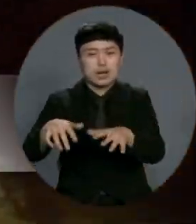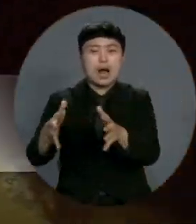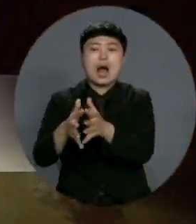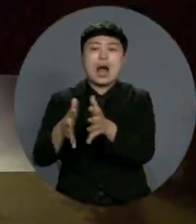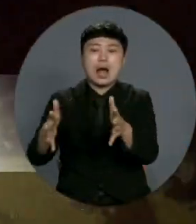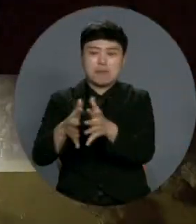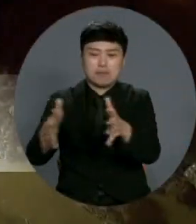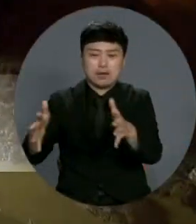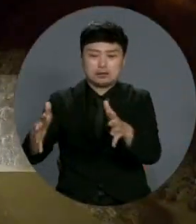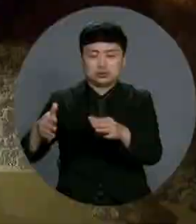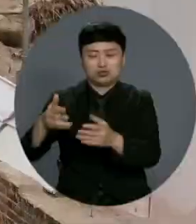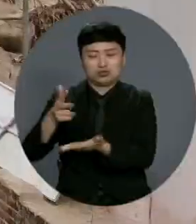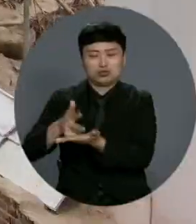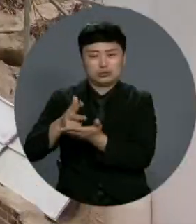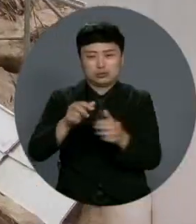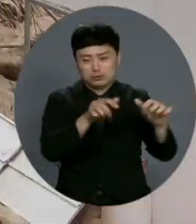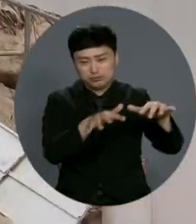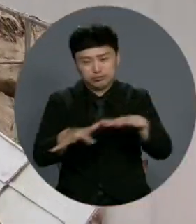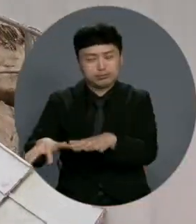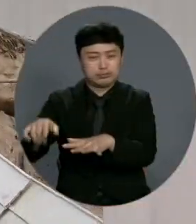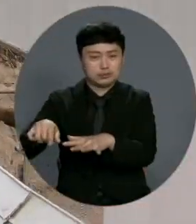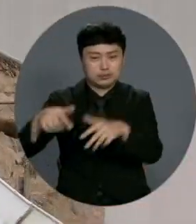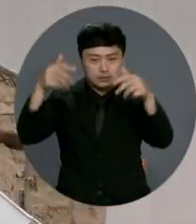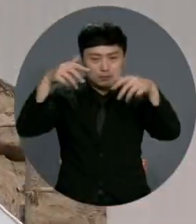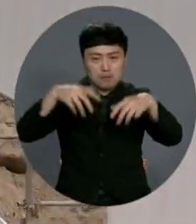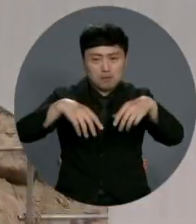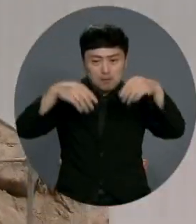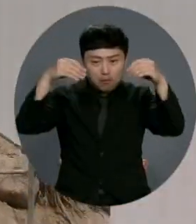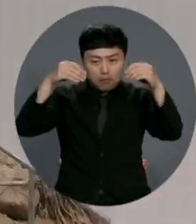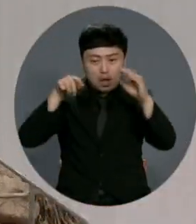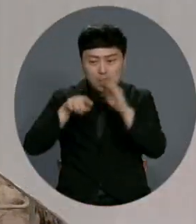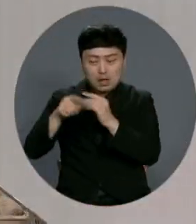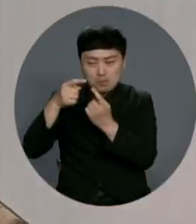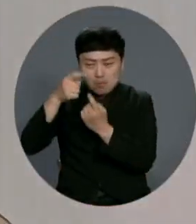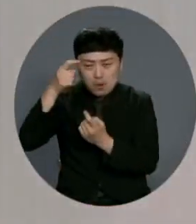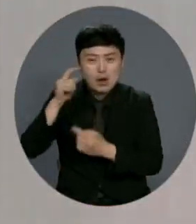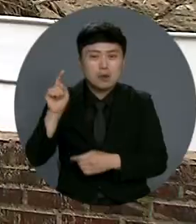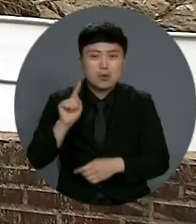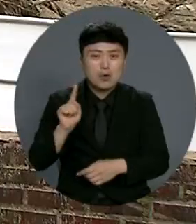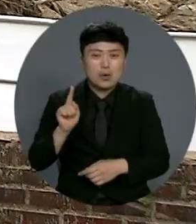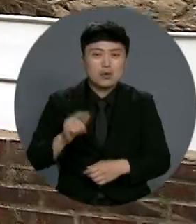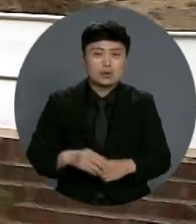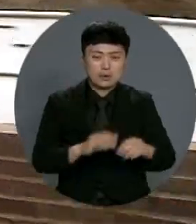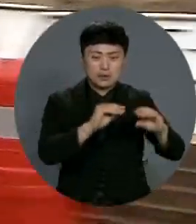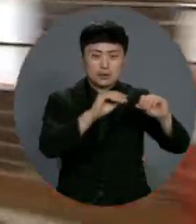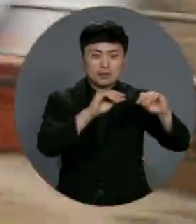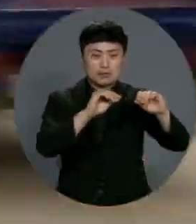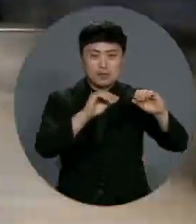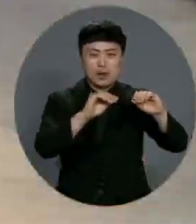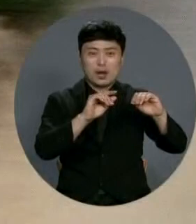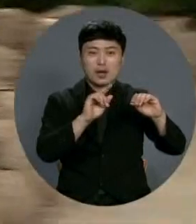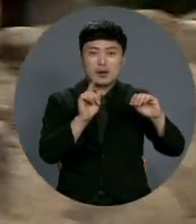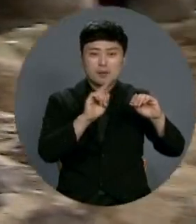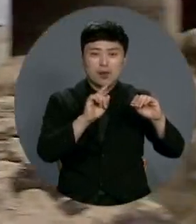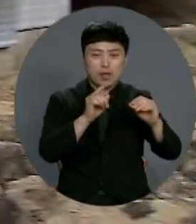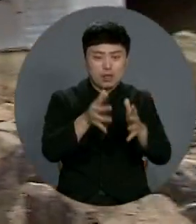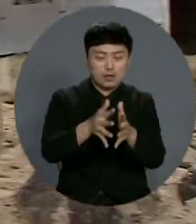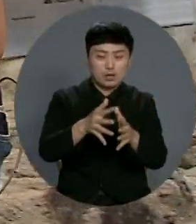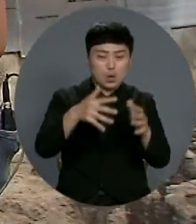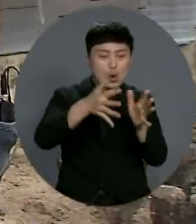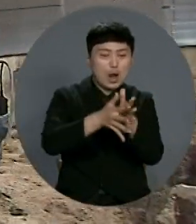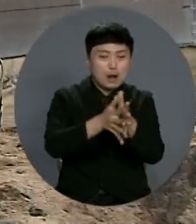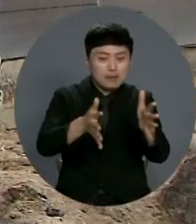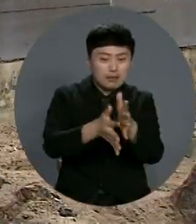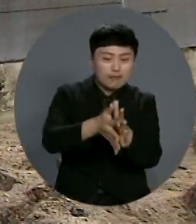옆 다른 아파트를 덮친 겁니다 비가 그친 뒤 다시 현장을 찾았습니다 토사는 공사장 사단벽을 뚫고 나와